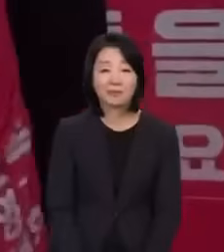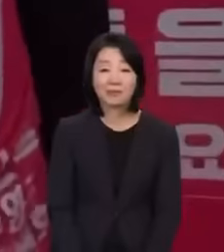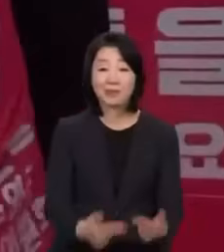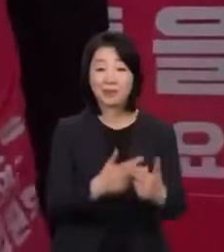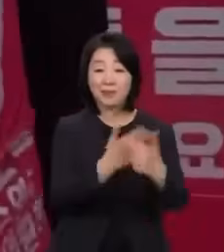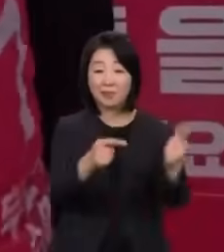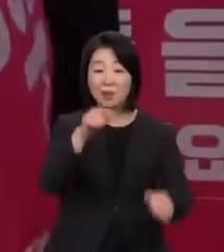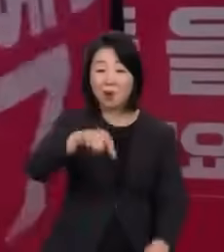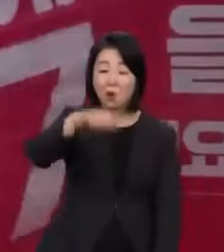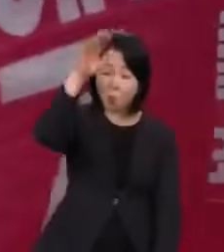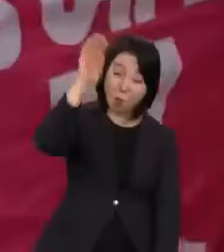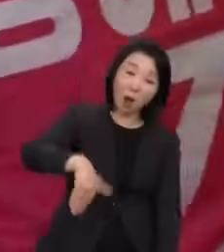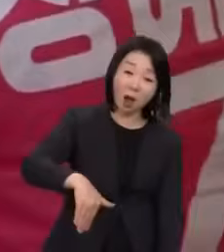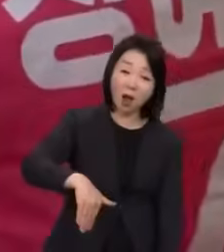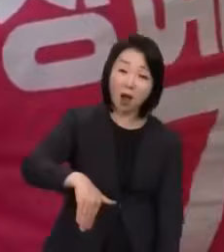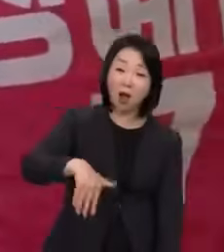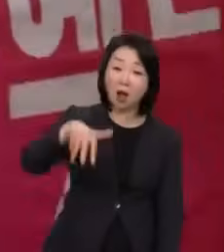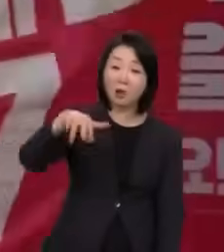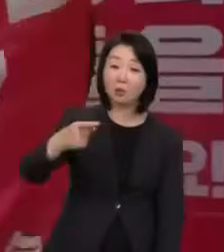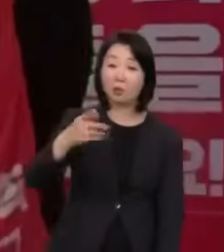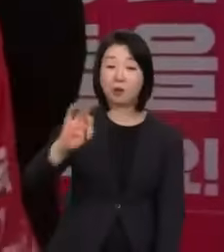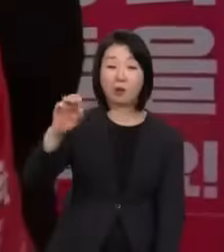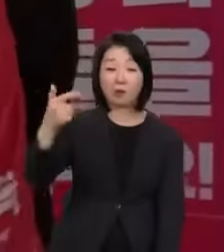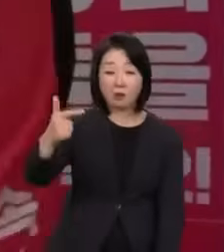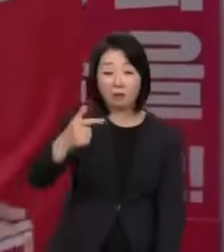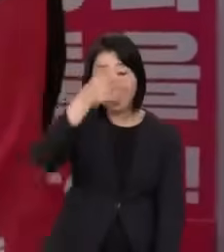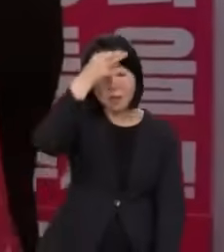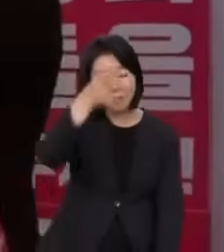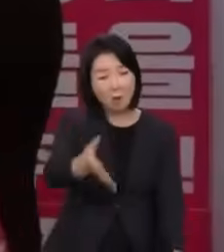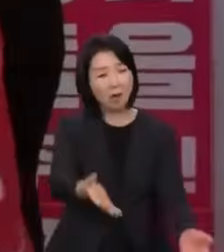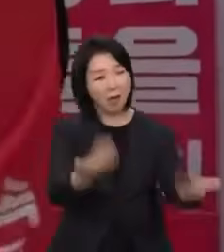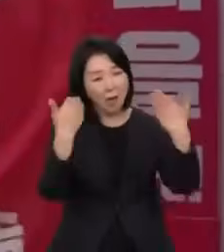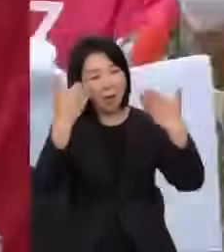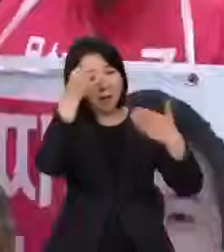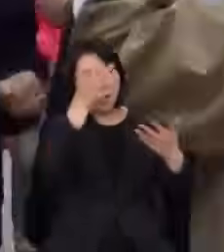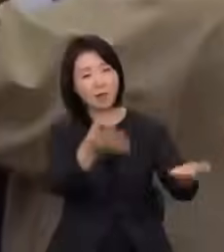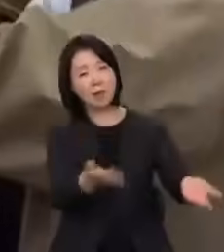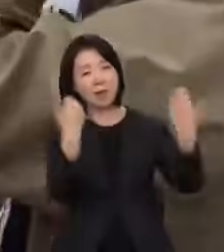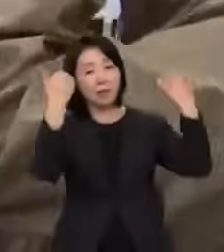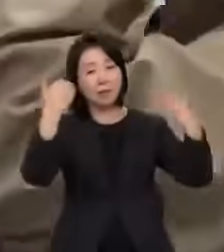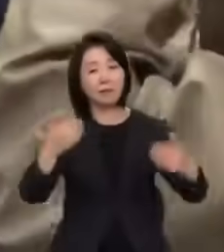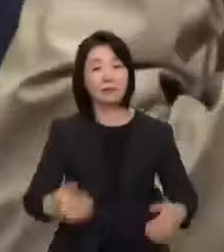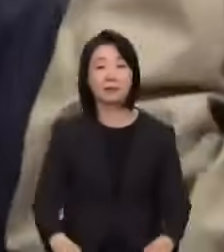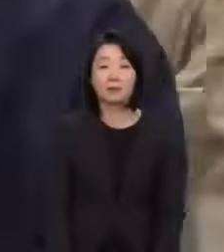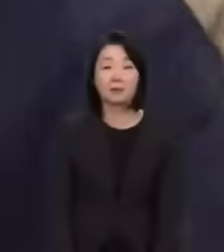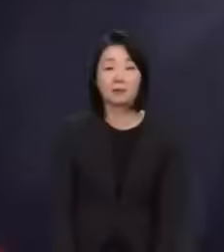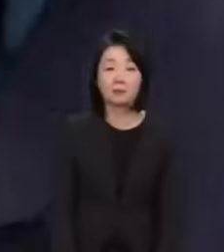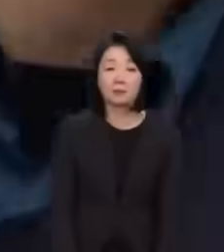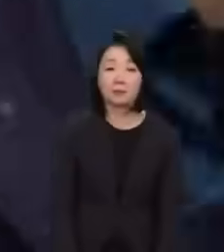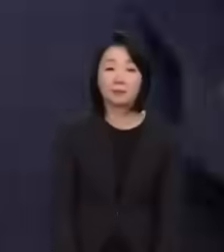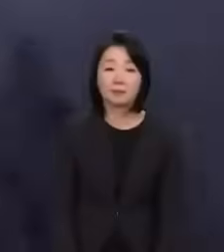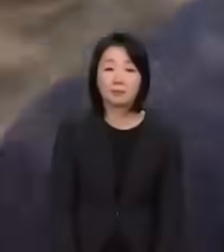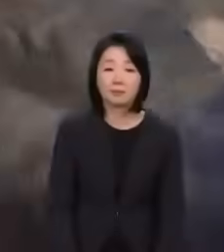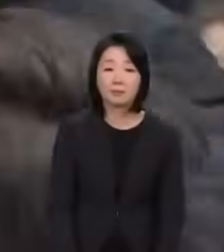이재명은 여기로 와서 우리 조명에게 사과하라! 사과하라! 선발한